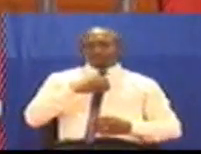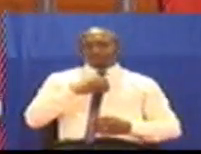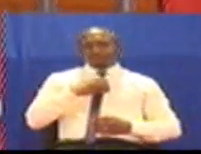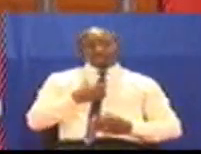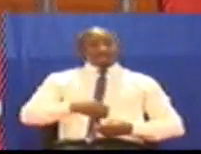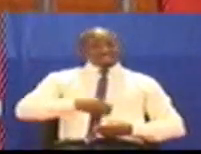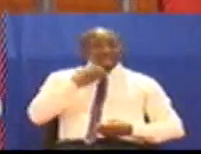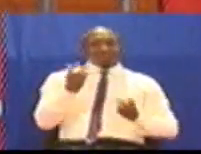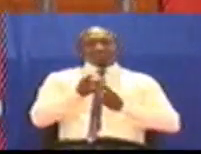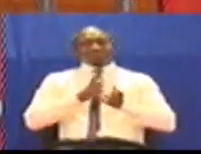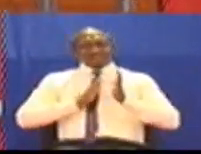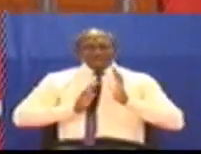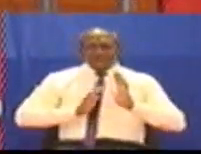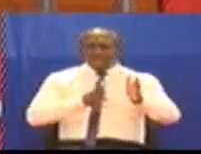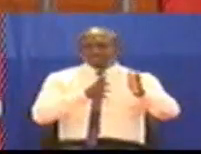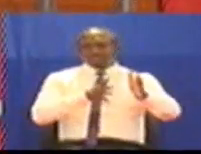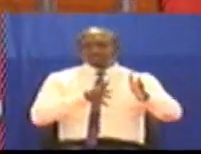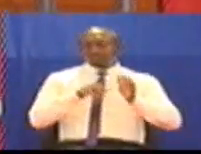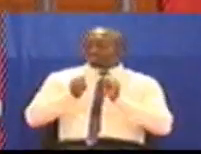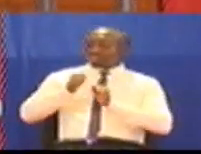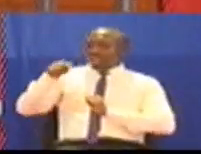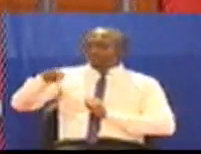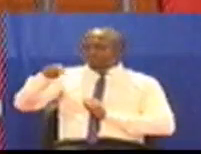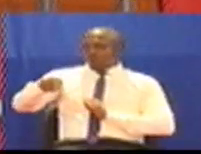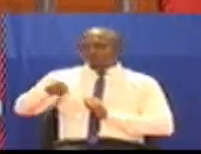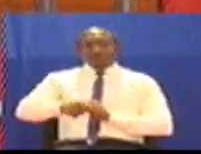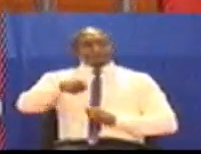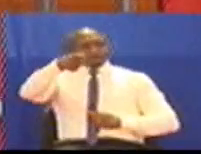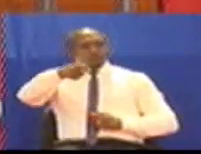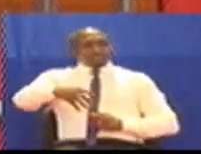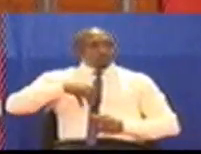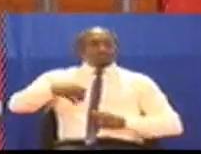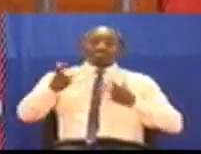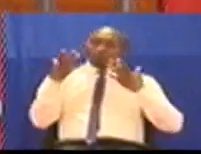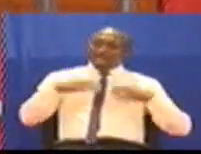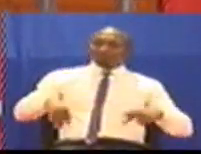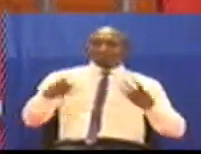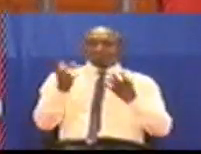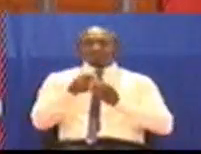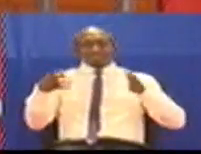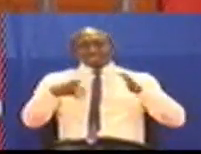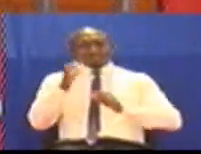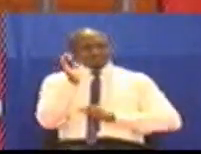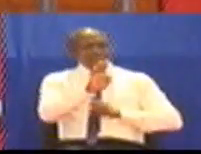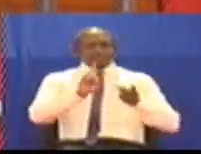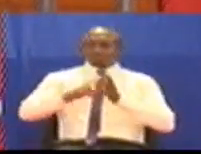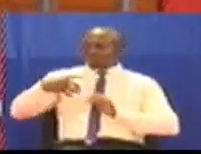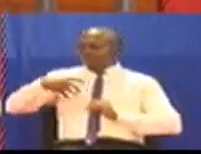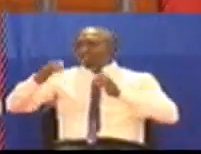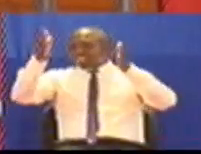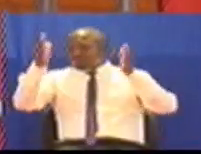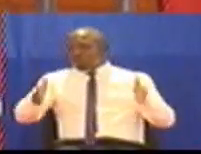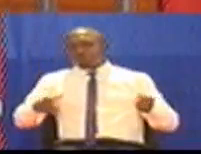Ghafla na kwa kasi. Kwenye swala hili nimpongeze waziri wa afya na timu yake pamoja na waziri mkuu. Lakini pia